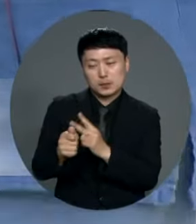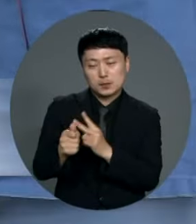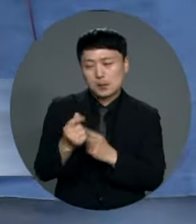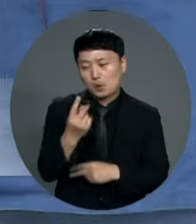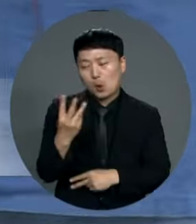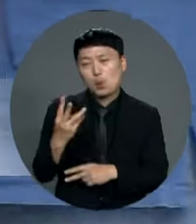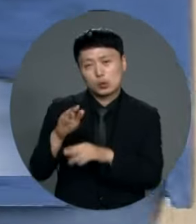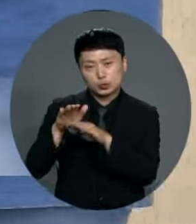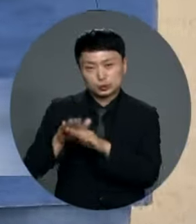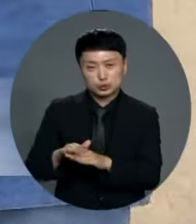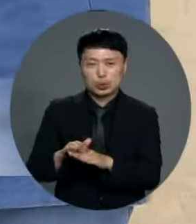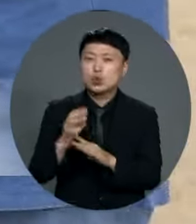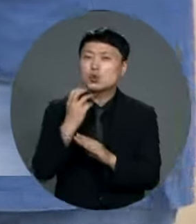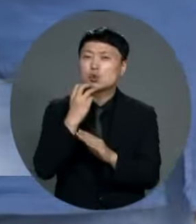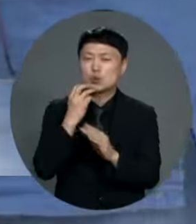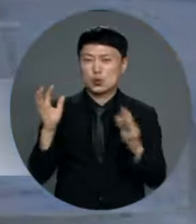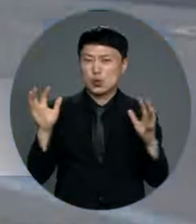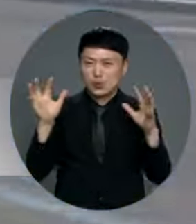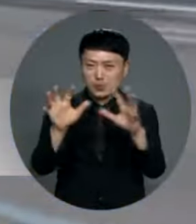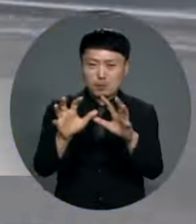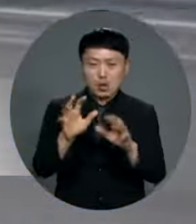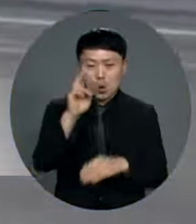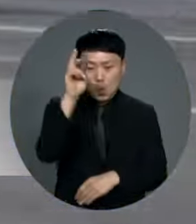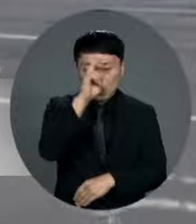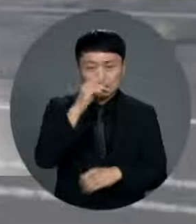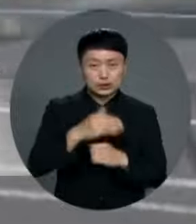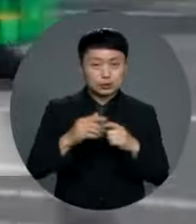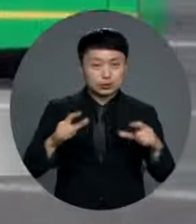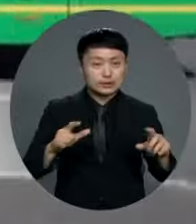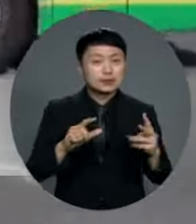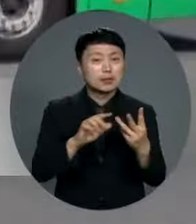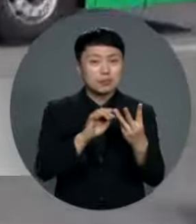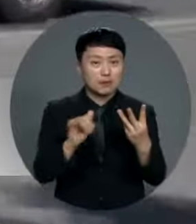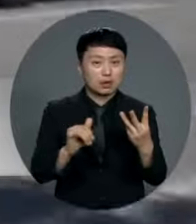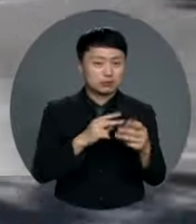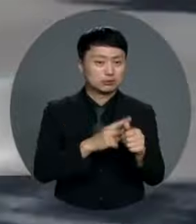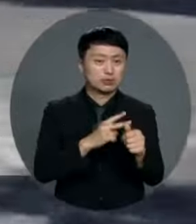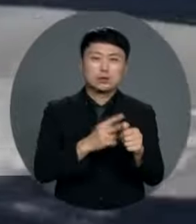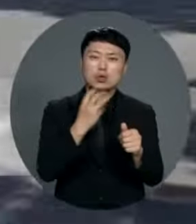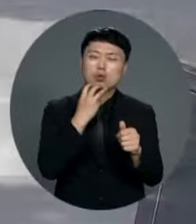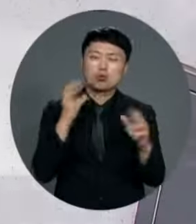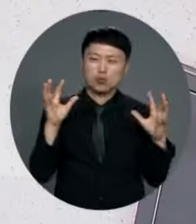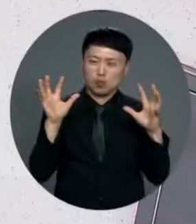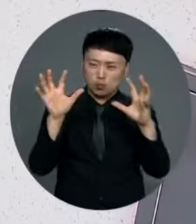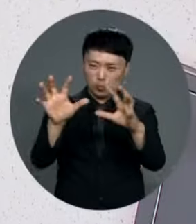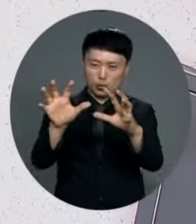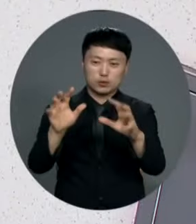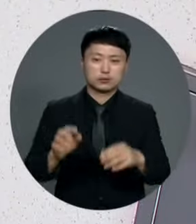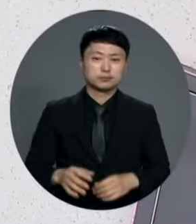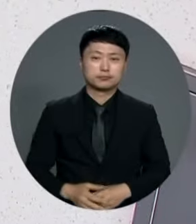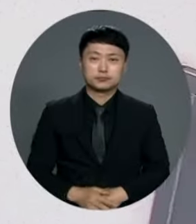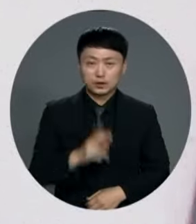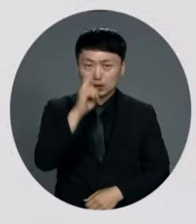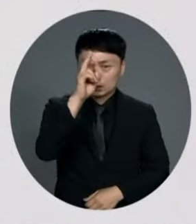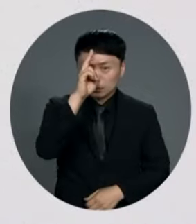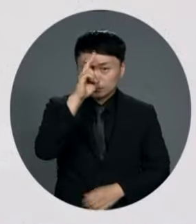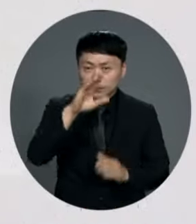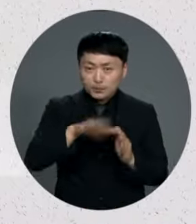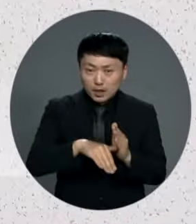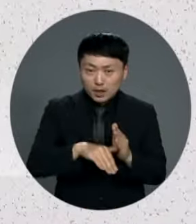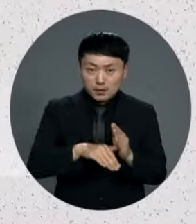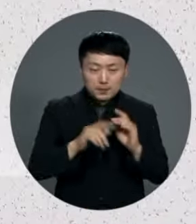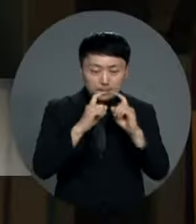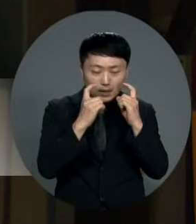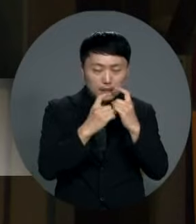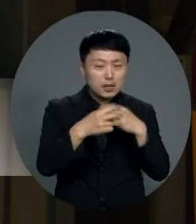가는 경우도 있습니다. 오전에만 대구 지역 의사 300여 명이 서울로 향했습니다. 점심시간이 되자 동네